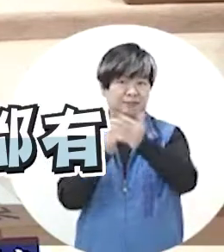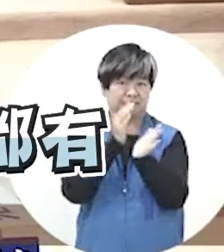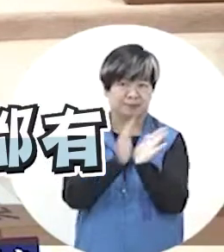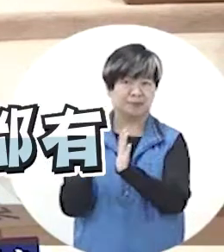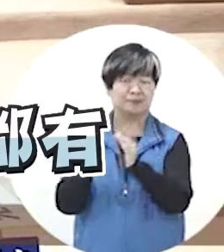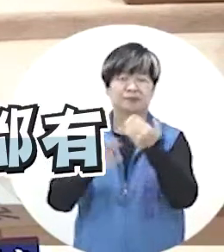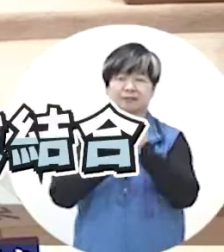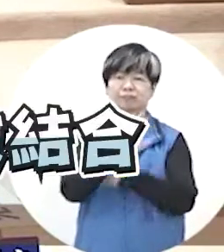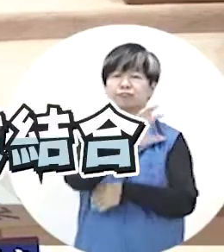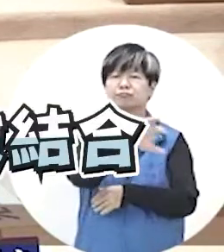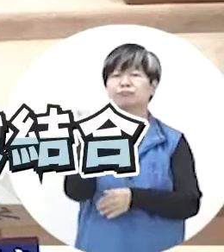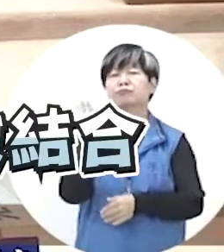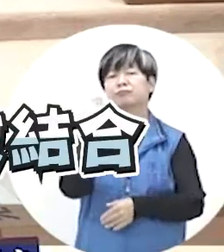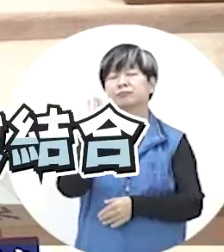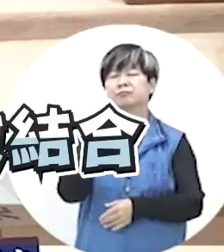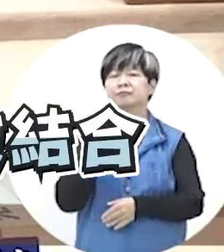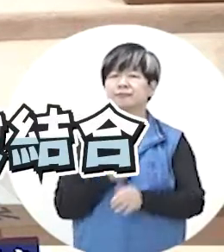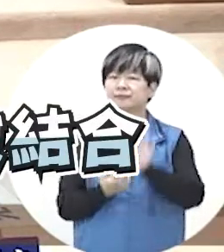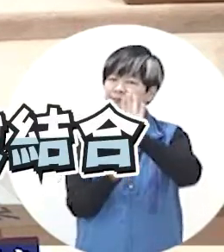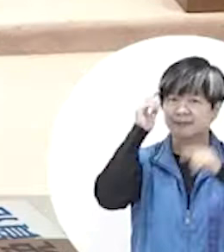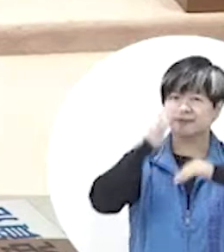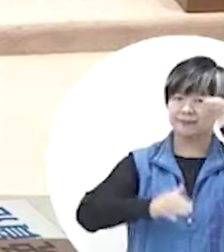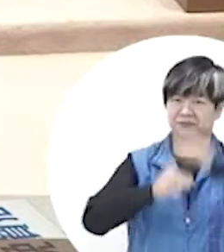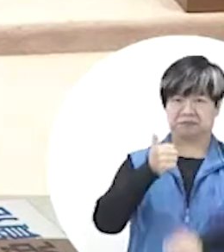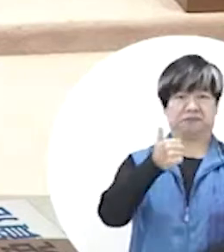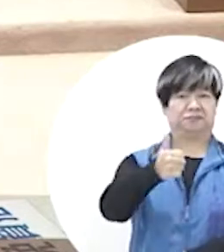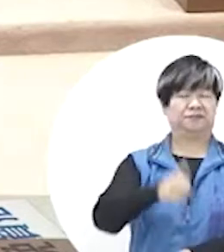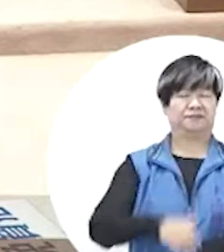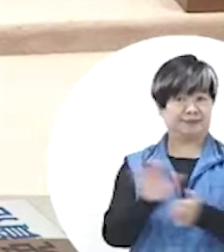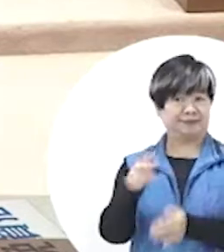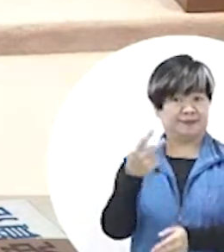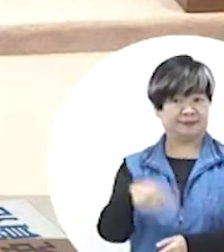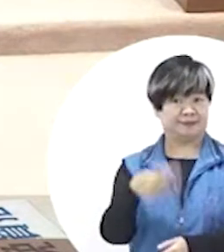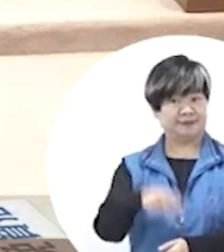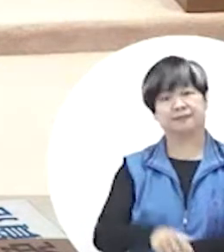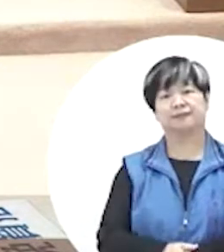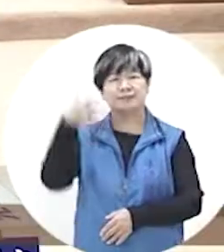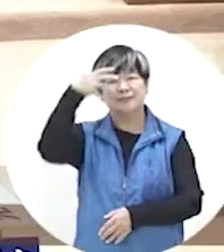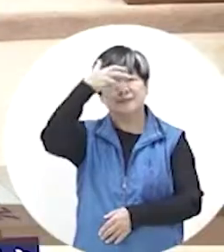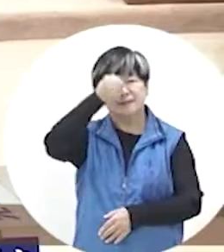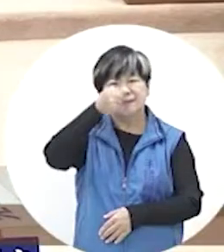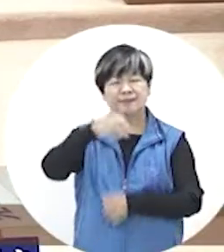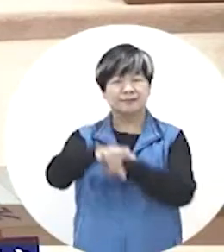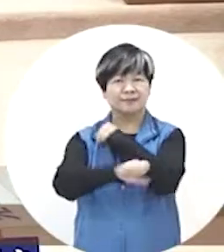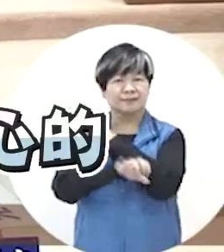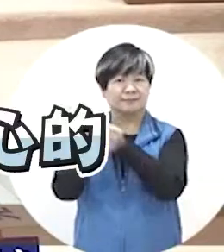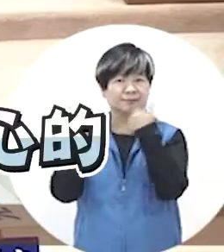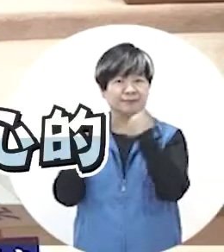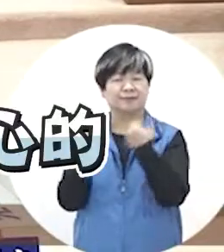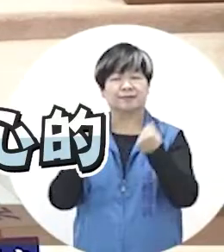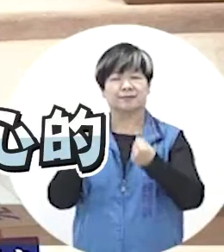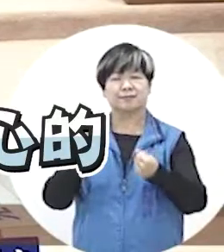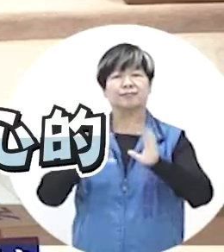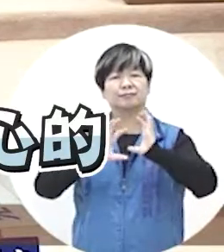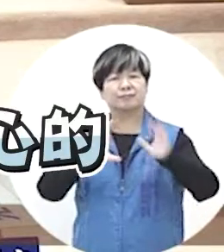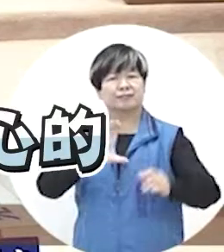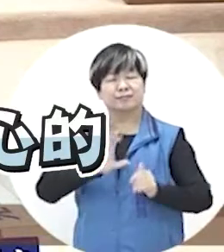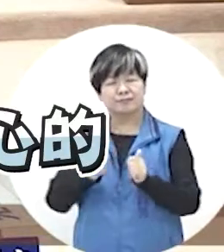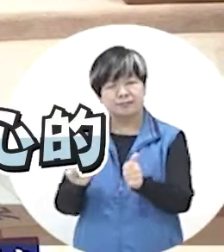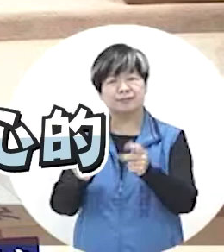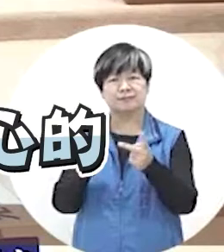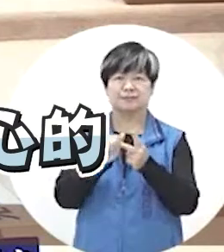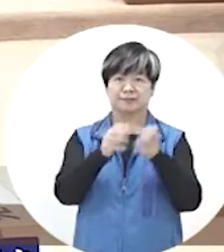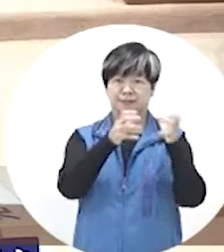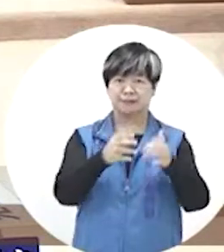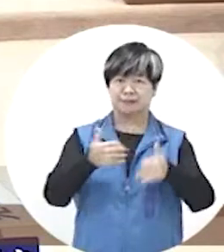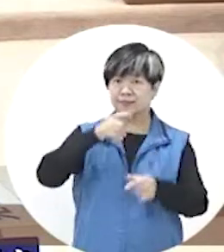的其他大学都有，就举例说可以跟大学做结合。还有包括就是一些老人基金会啊，比如说红道啊，或者是有一些社乐龄学习